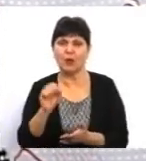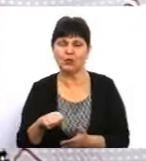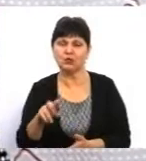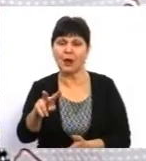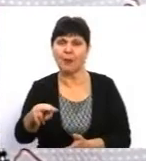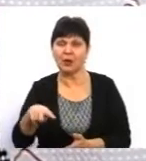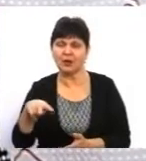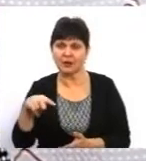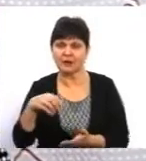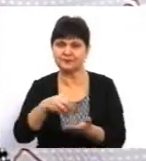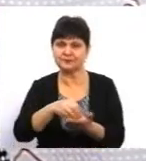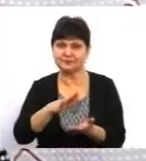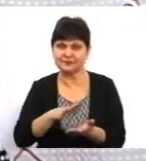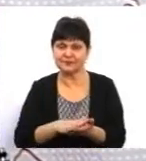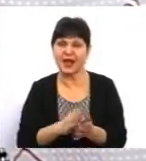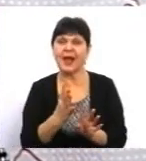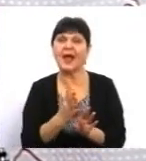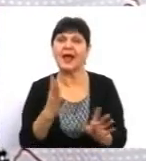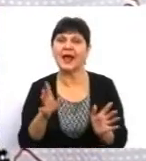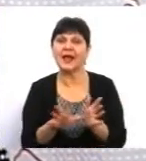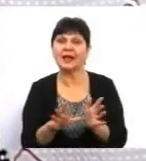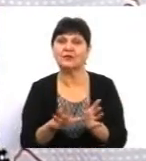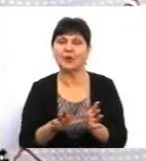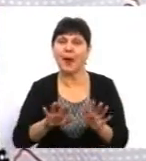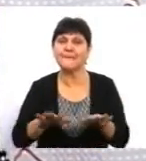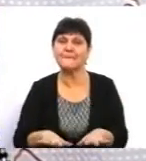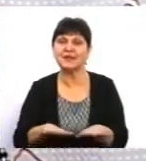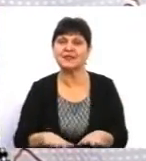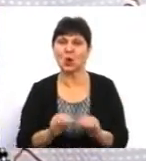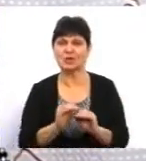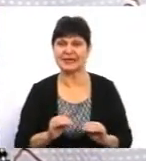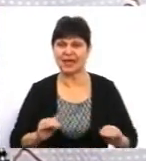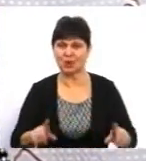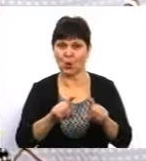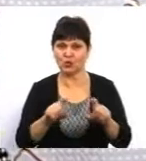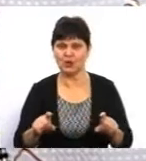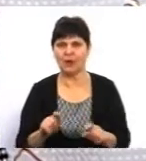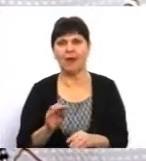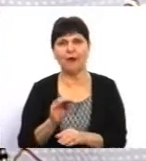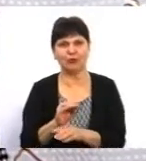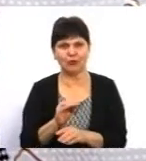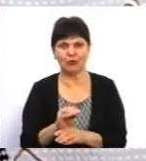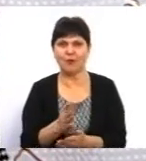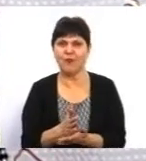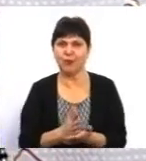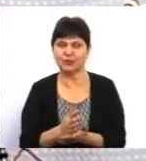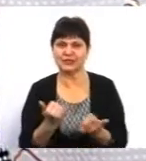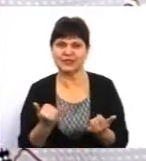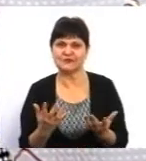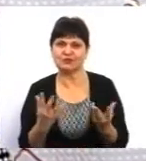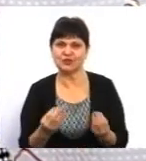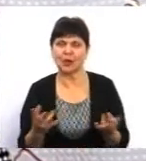в електронну чергу, на місце в дитячому садочку. Це також така додаткова опція, яка на сьогоднішній день потрібна, тому